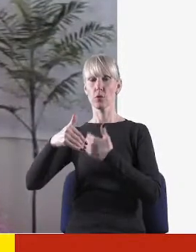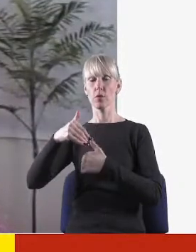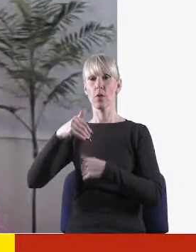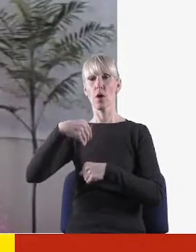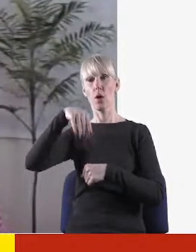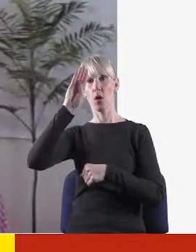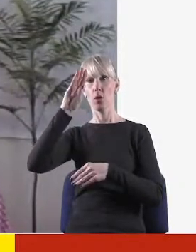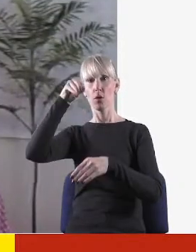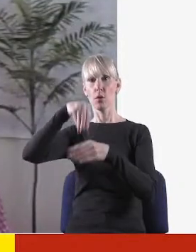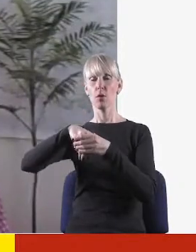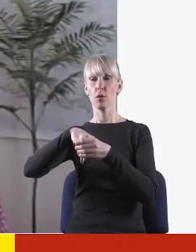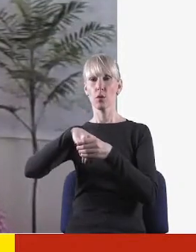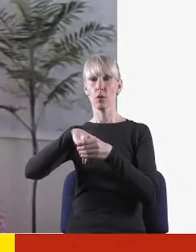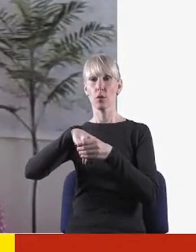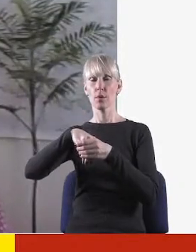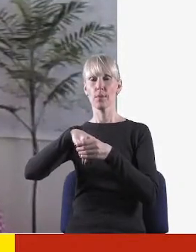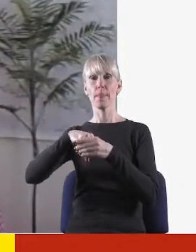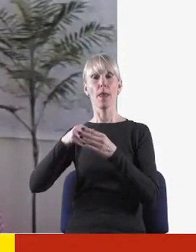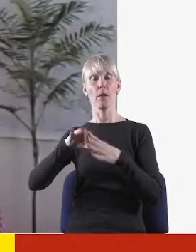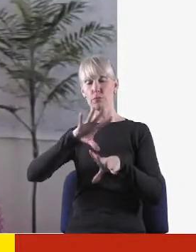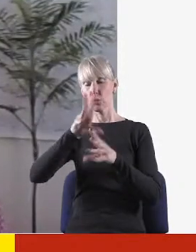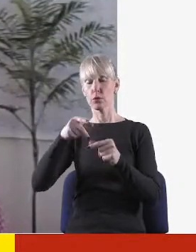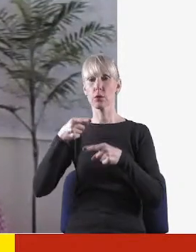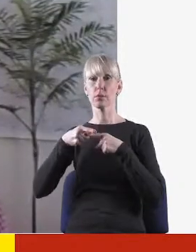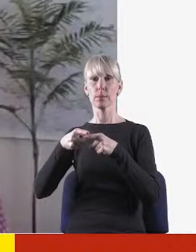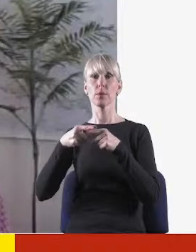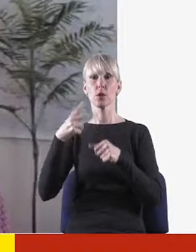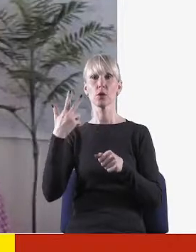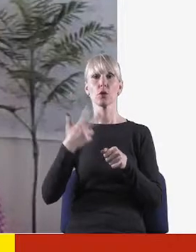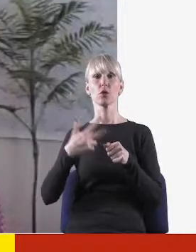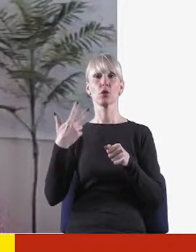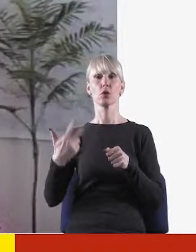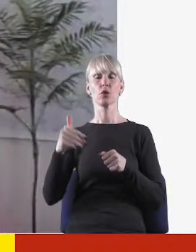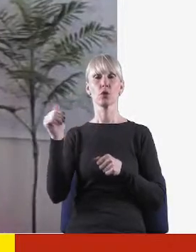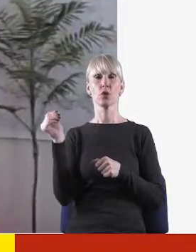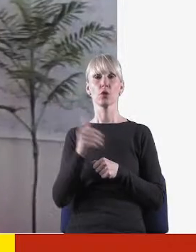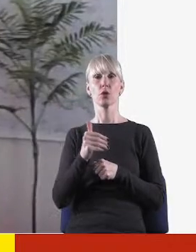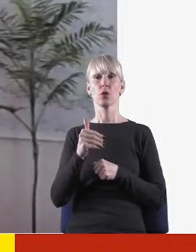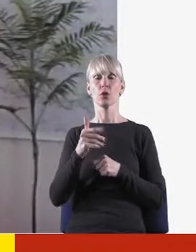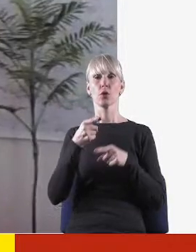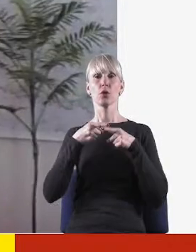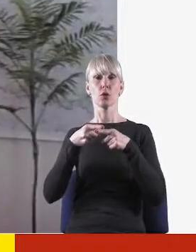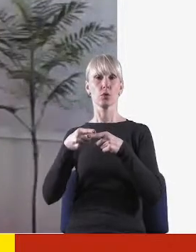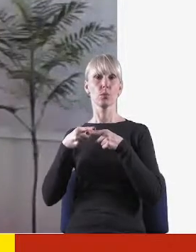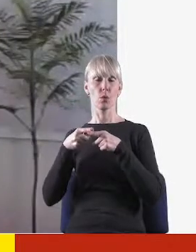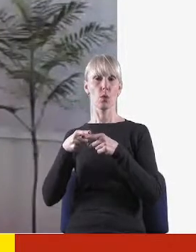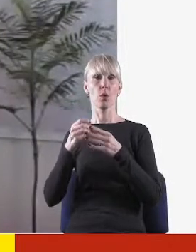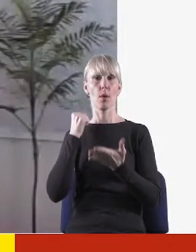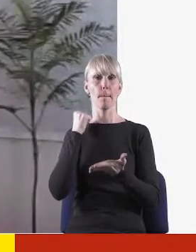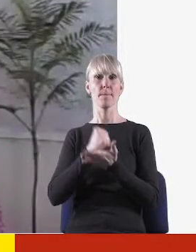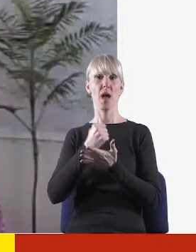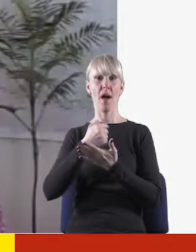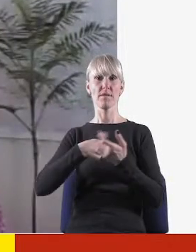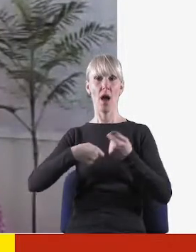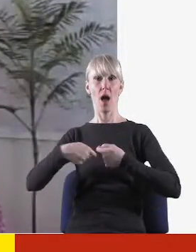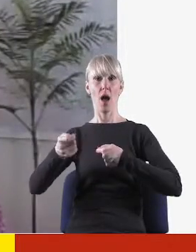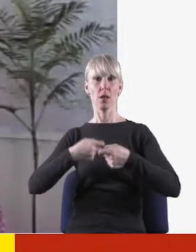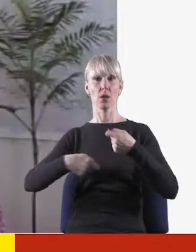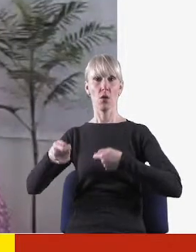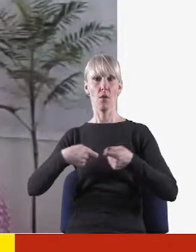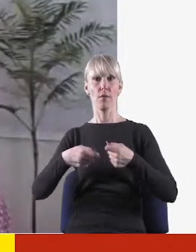to spółki w ogóle to 33 tysiące spółek prawa handlowego,